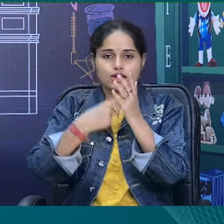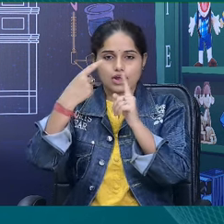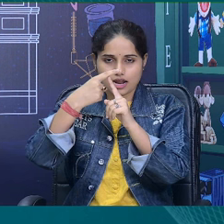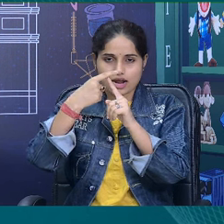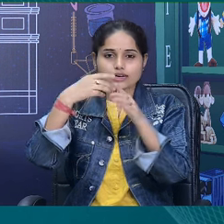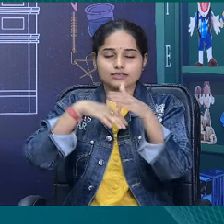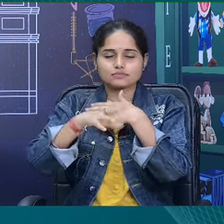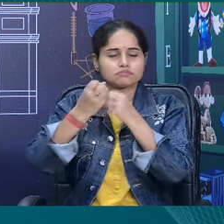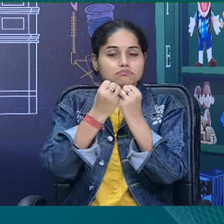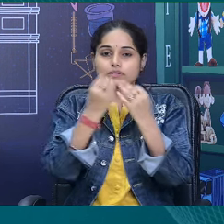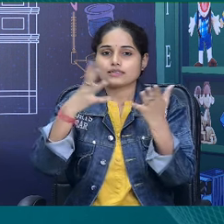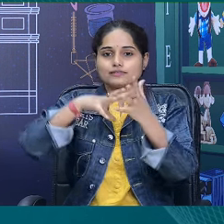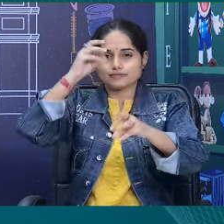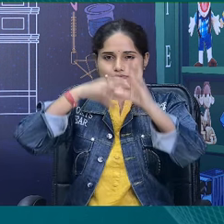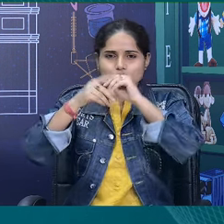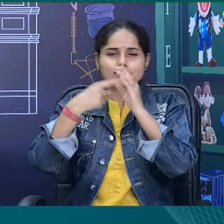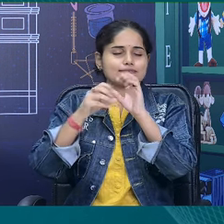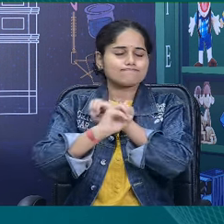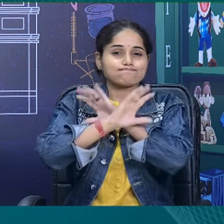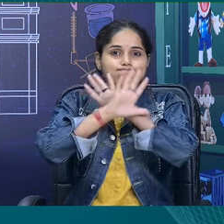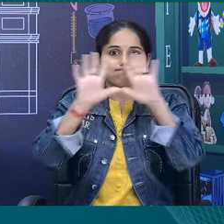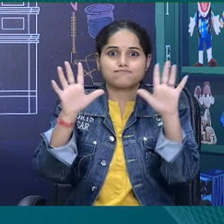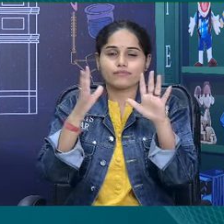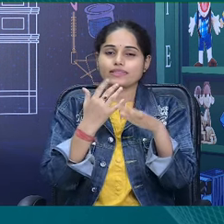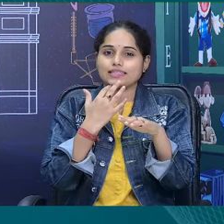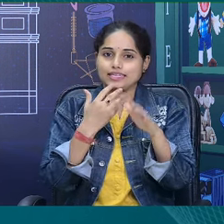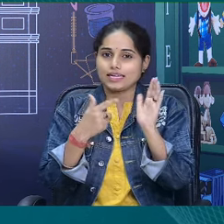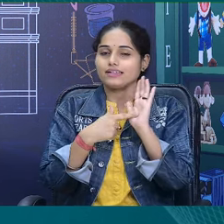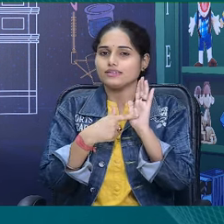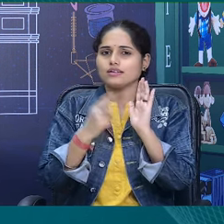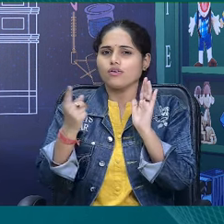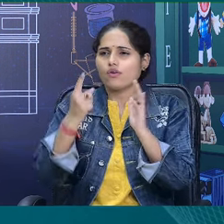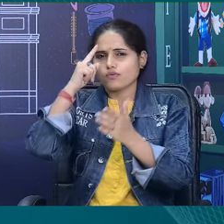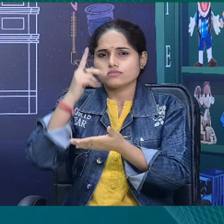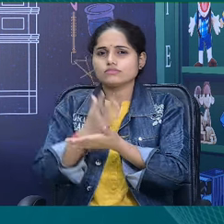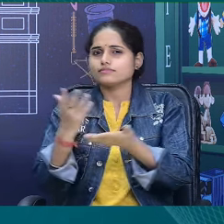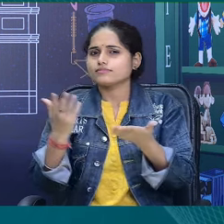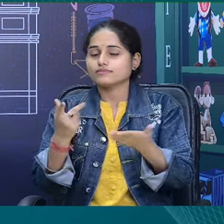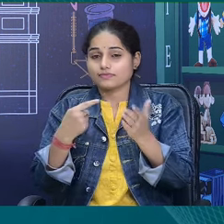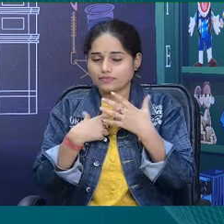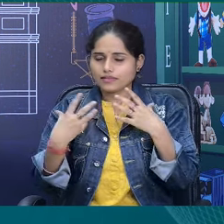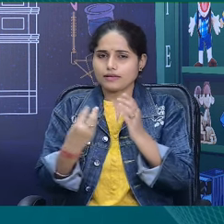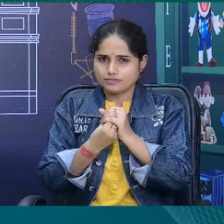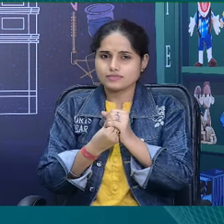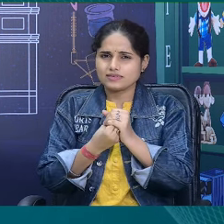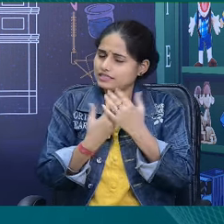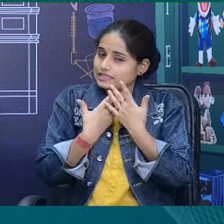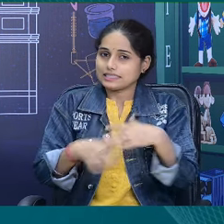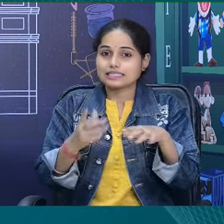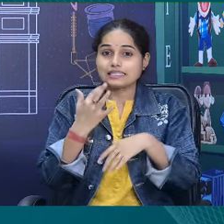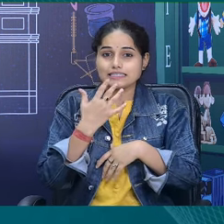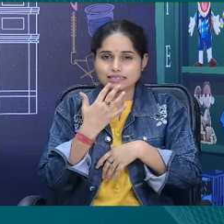भी जो कलर्स थे बहुत ब्राइट थे और इनका मानना यह था सर कि हमारे जितनी भी चीजें हैं